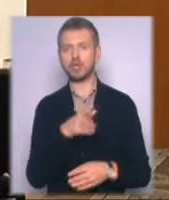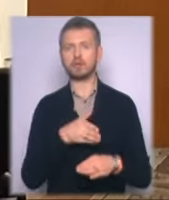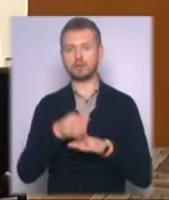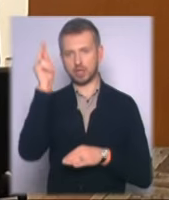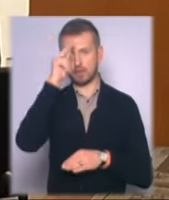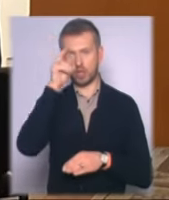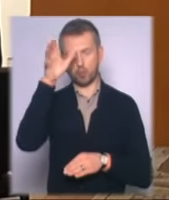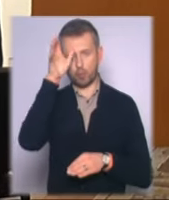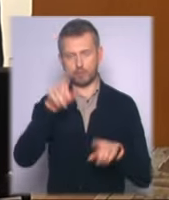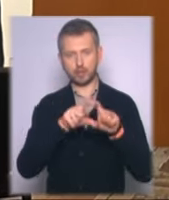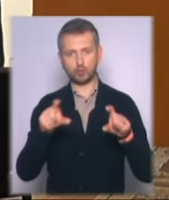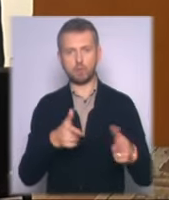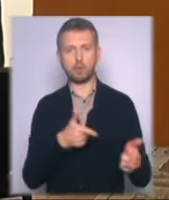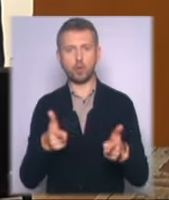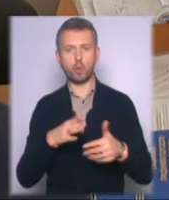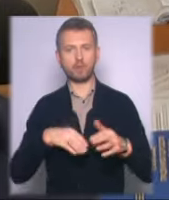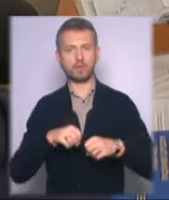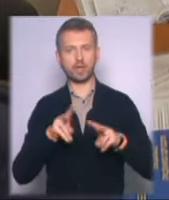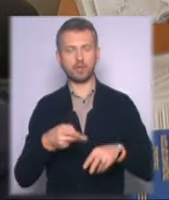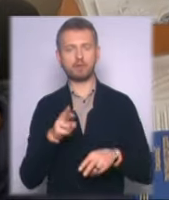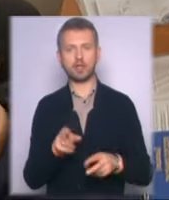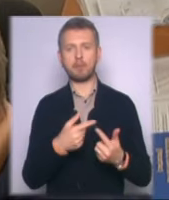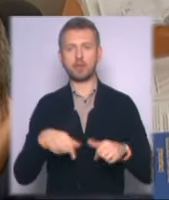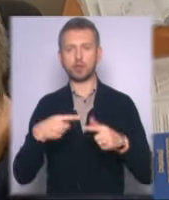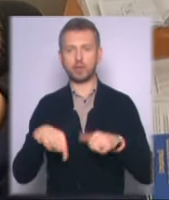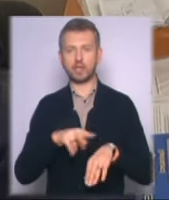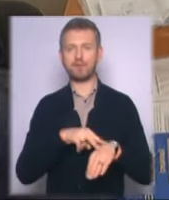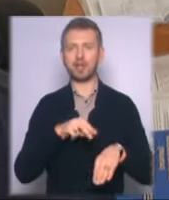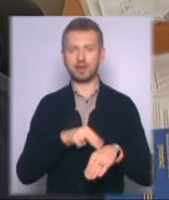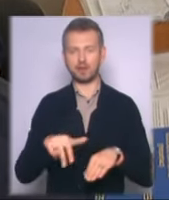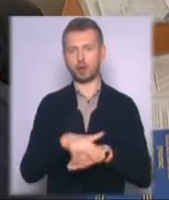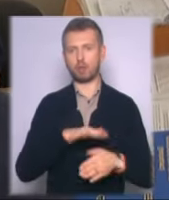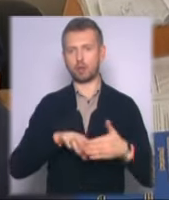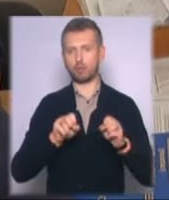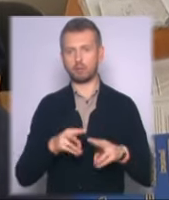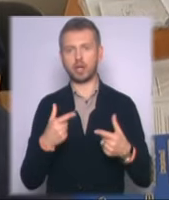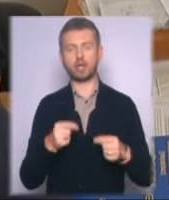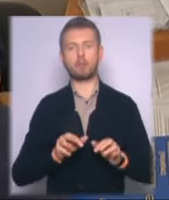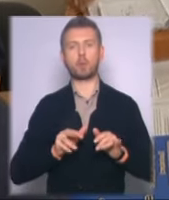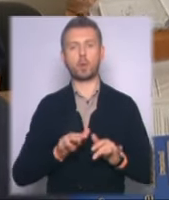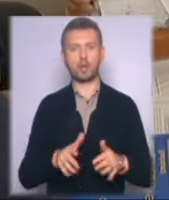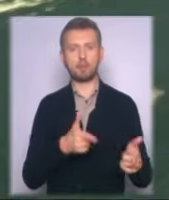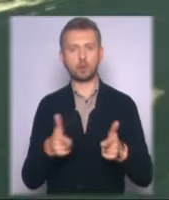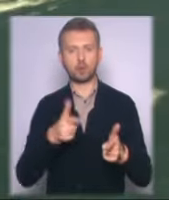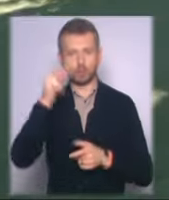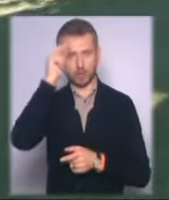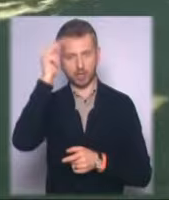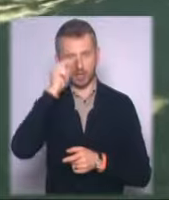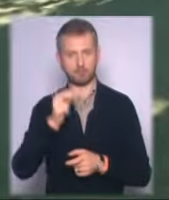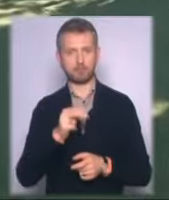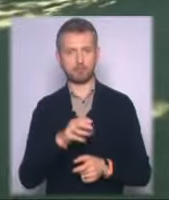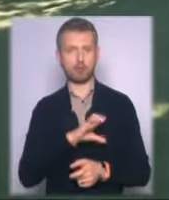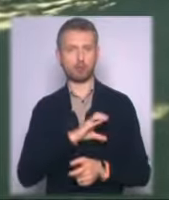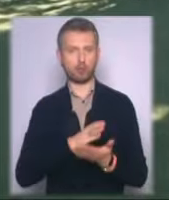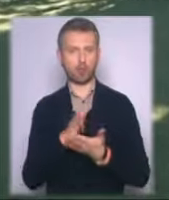навчально-наукового інституту підготовки фахівців для підрозділів міліції громадської безпеки, де проходять підготовку кадети патрульної служби МВС.